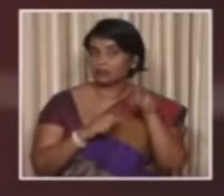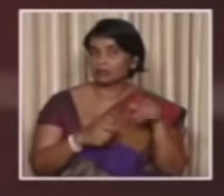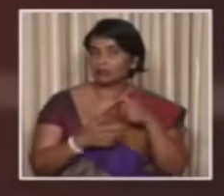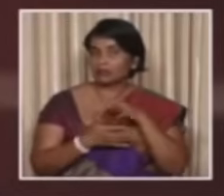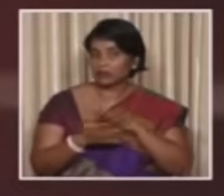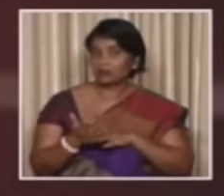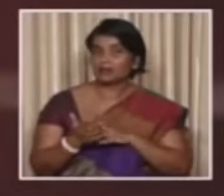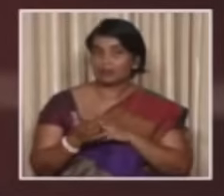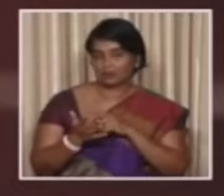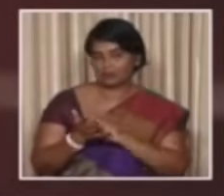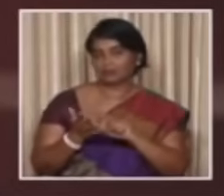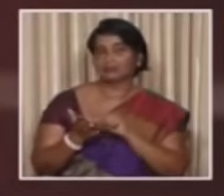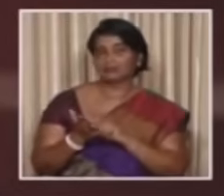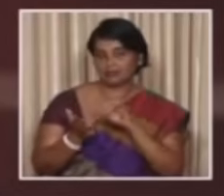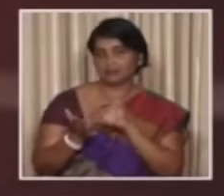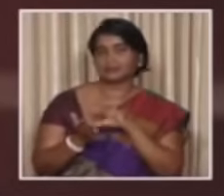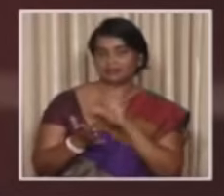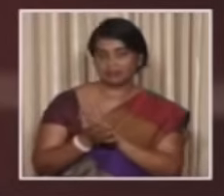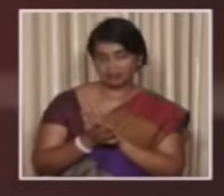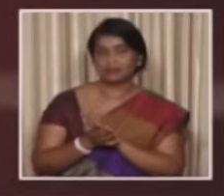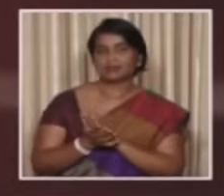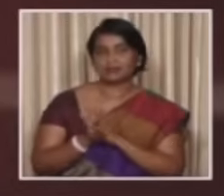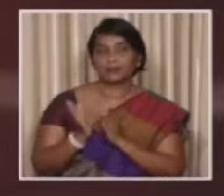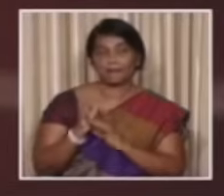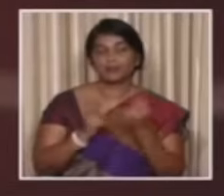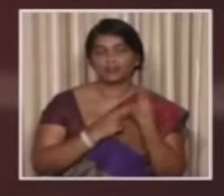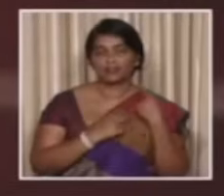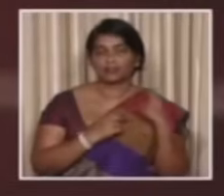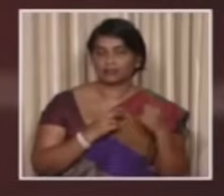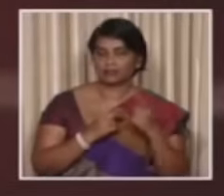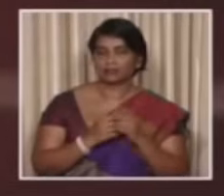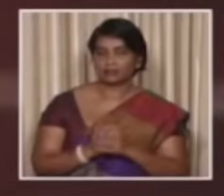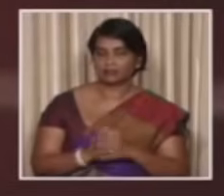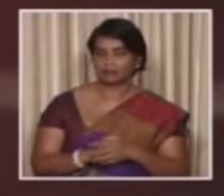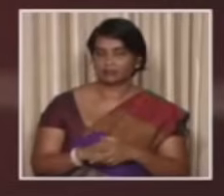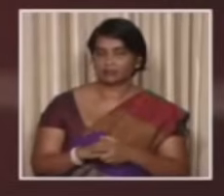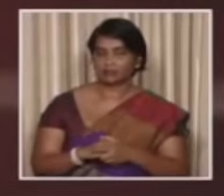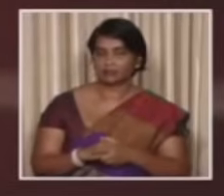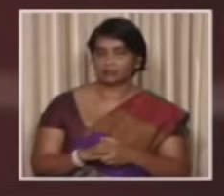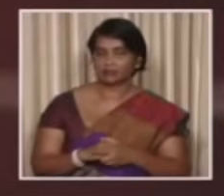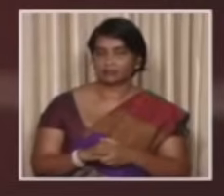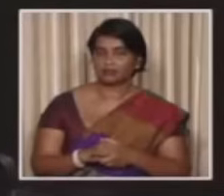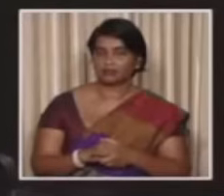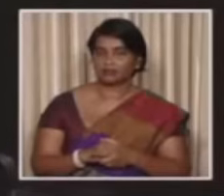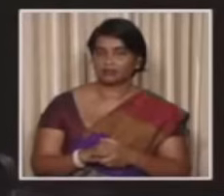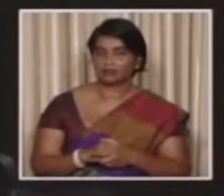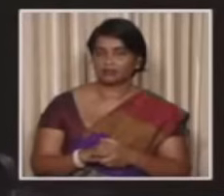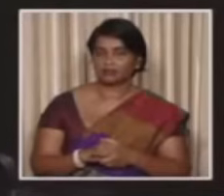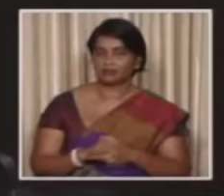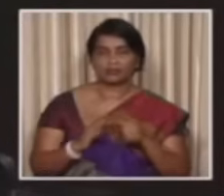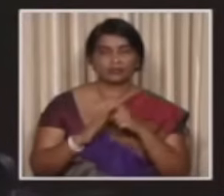ලිපියක් කියලා අඩු ගානේ සටහනක්වත් යොදන්න ඒක මාධ්‍යවේදීගේ යුතුකමක්. කොමිස්ටි ගර්සභාවෙත් Thank you. Honorable